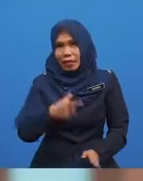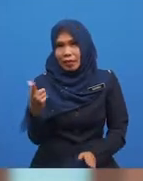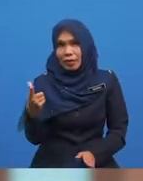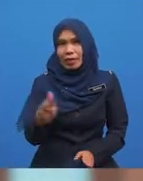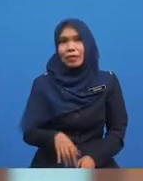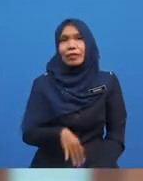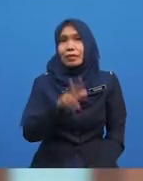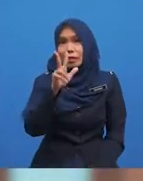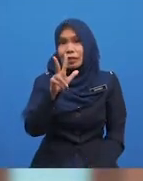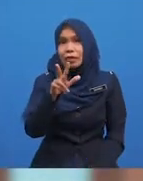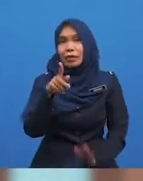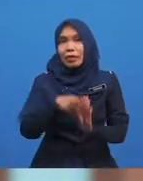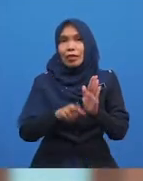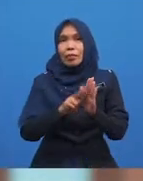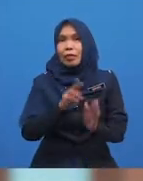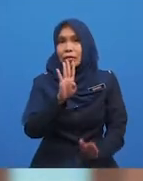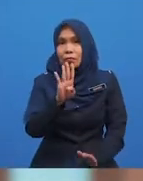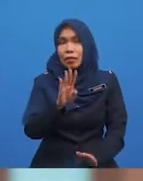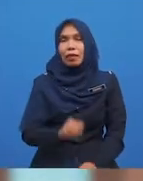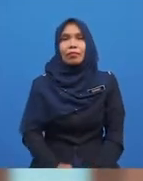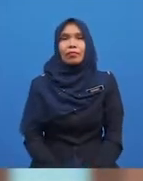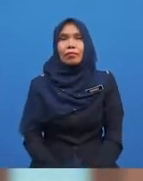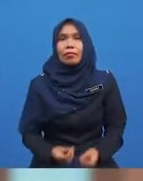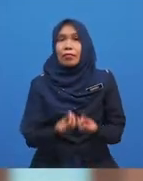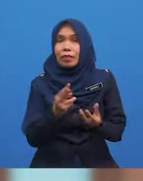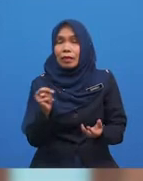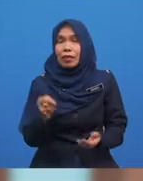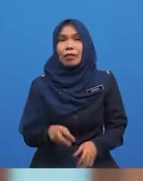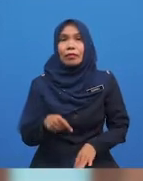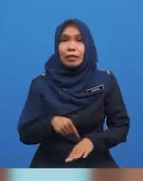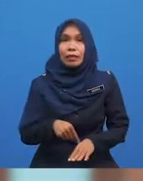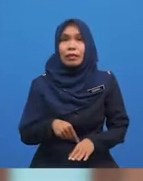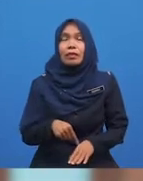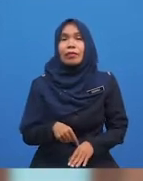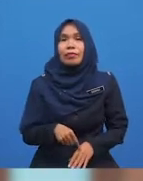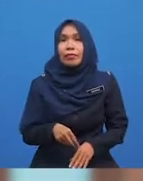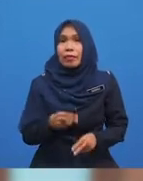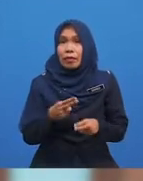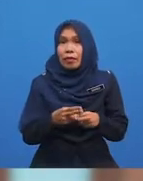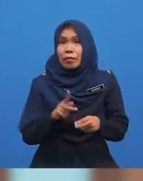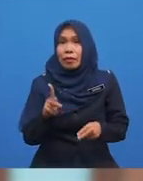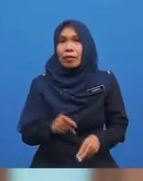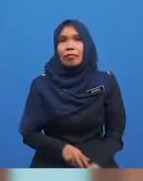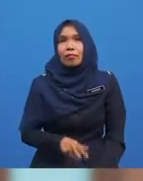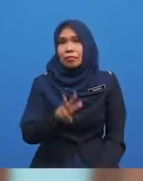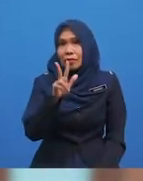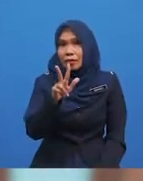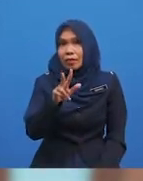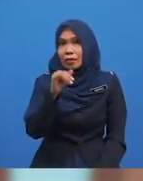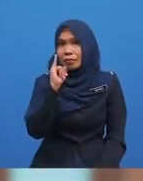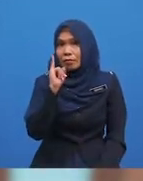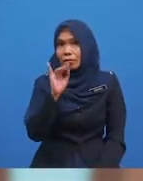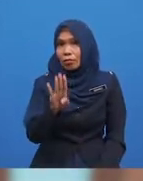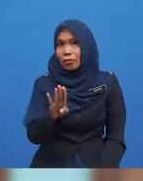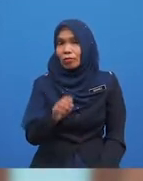Selain 3/4, pecahan ini juga dinamakan sebagai